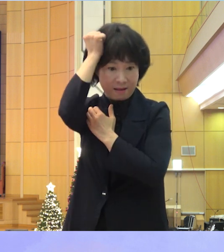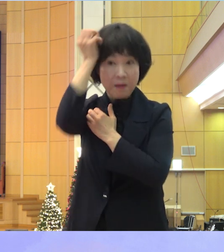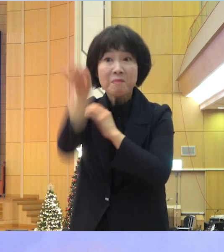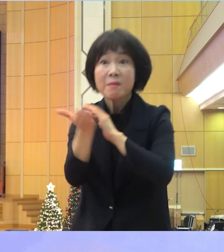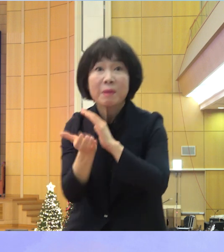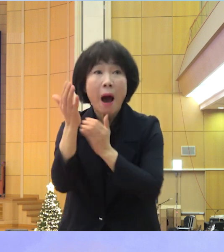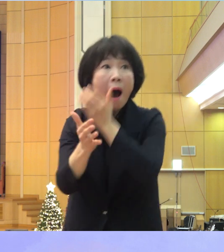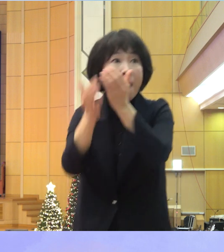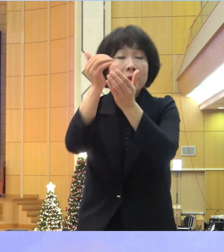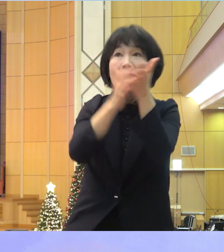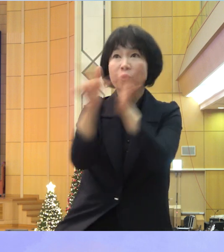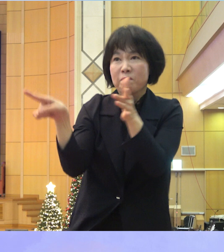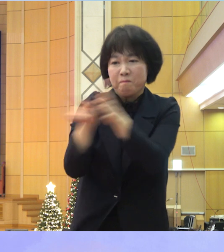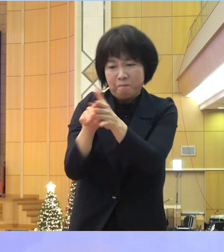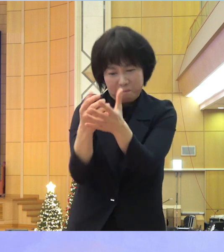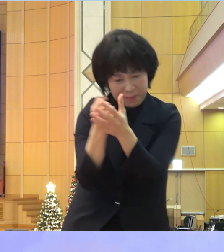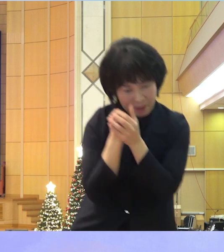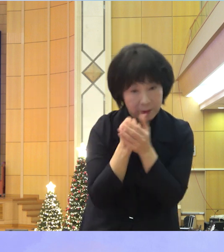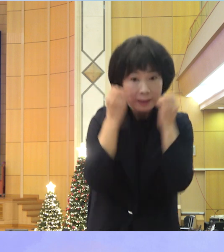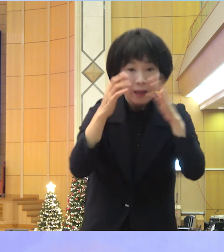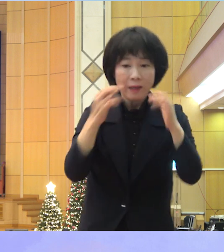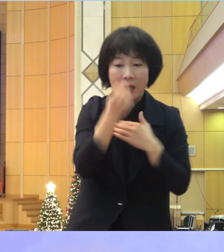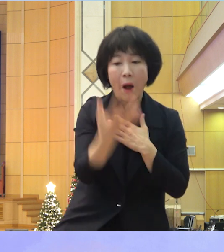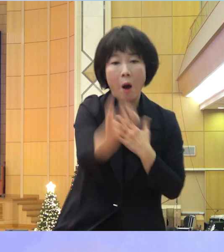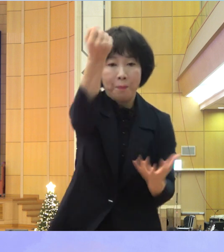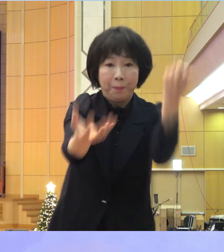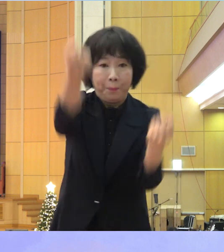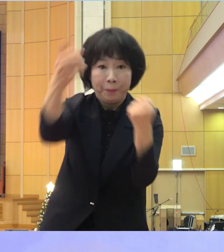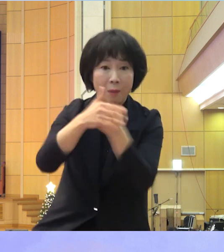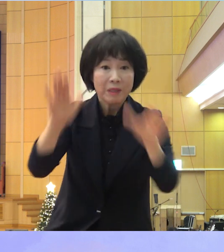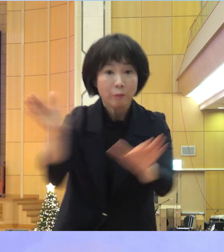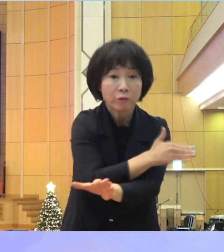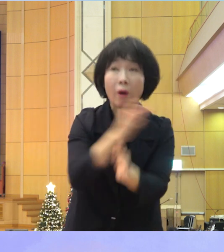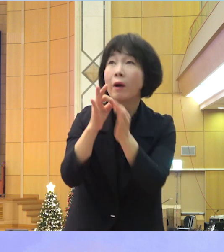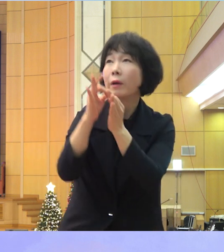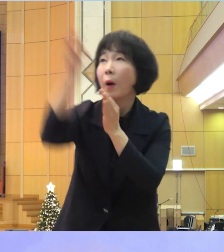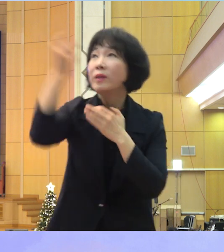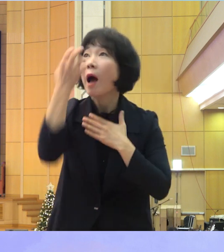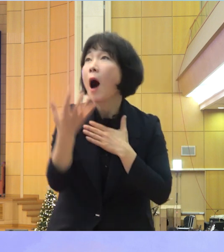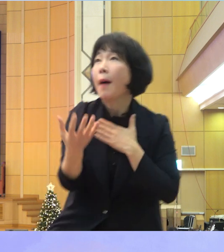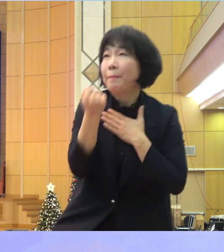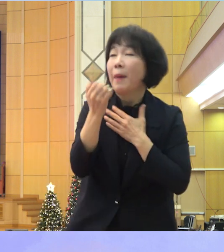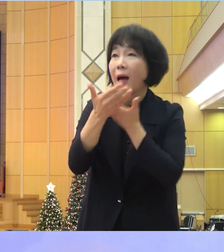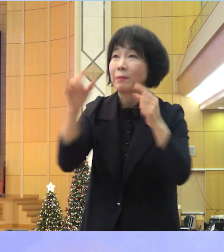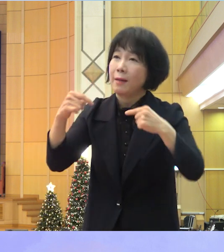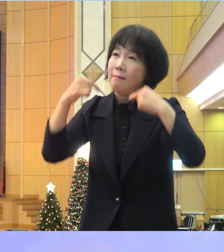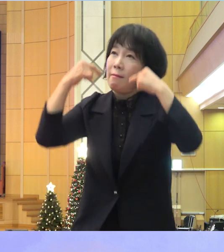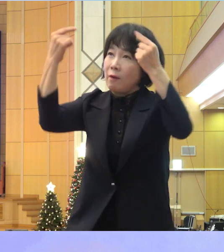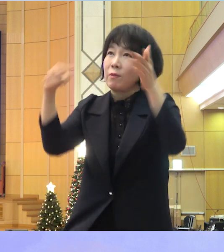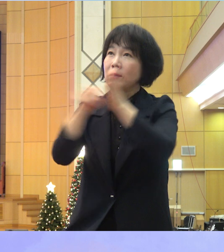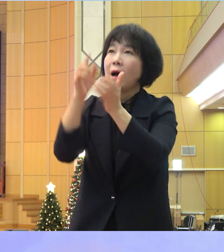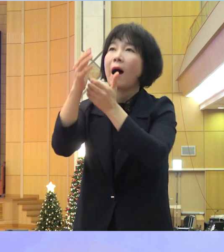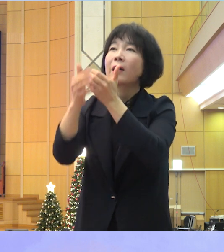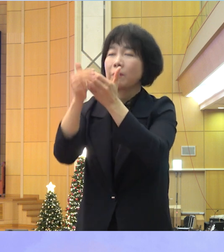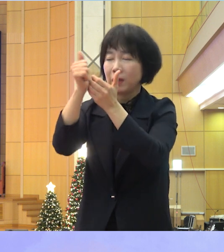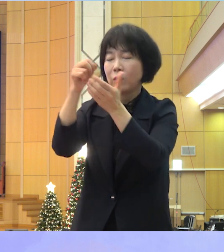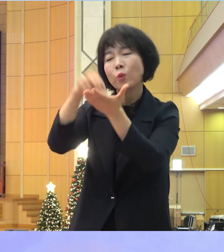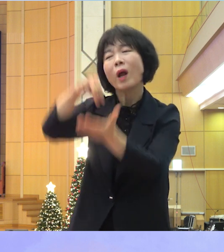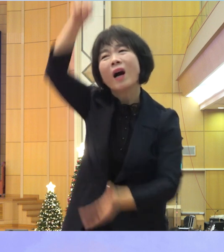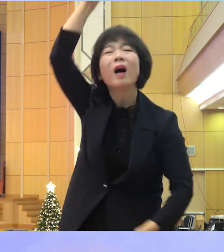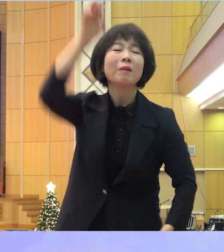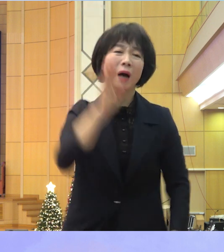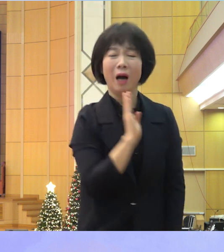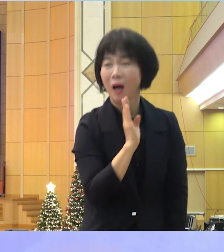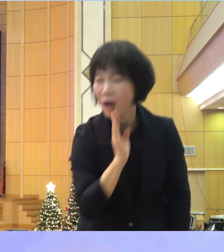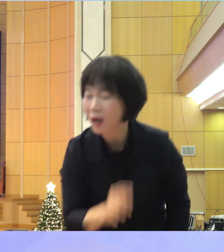미리 사전에 예수 믿고 새 생명을 얻었으면 영생을 얻고 천국에 들어갈 수 있고 하나님께로 갈 수